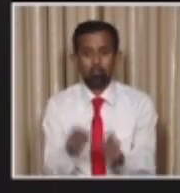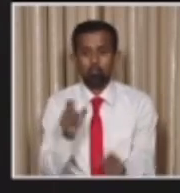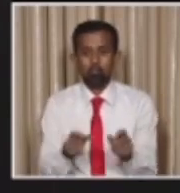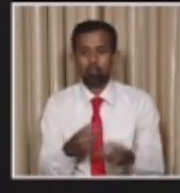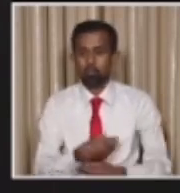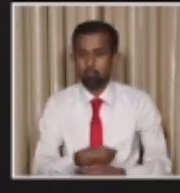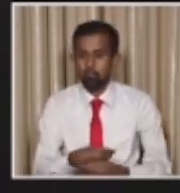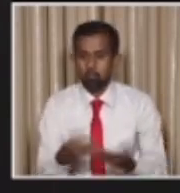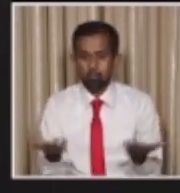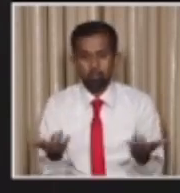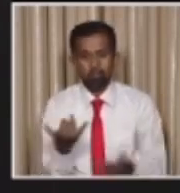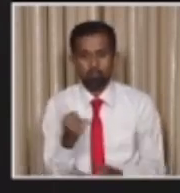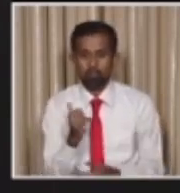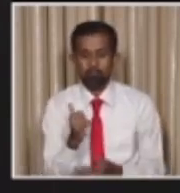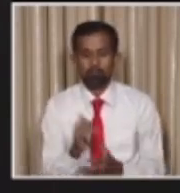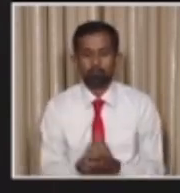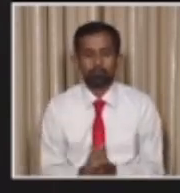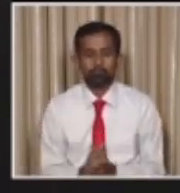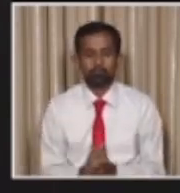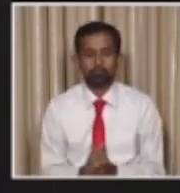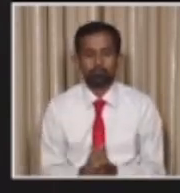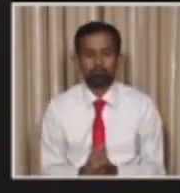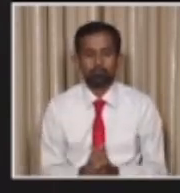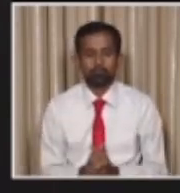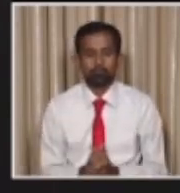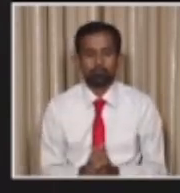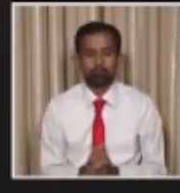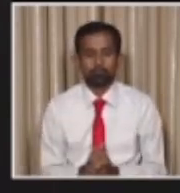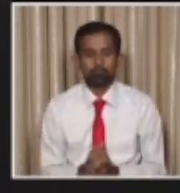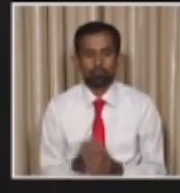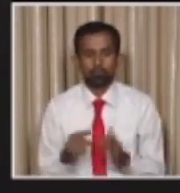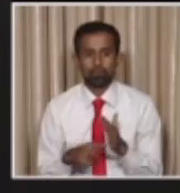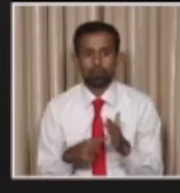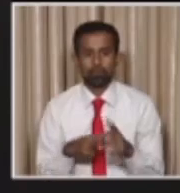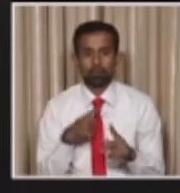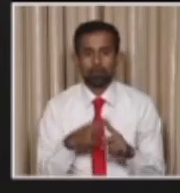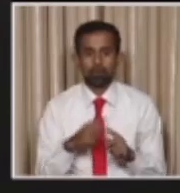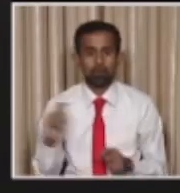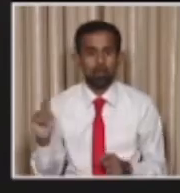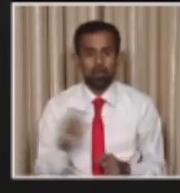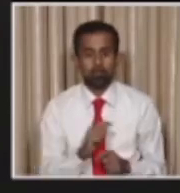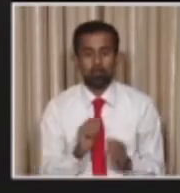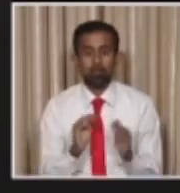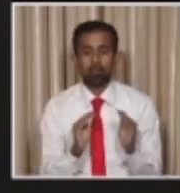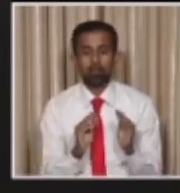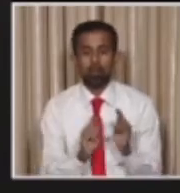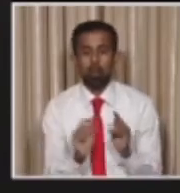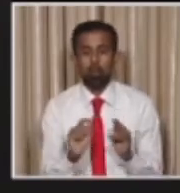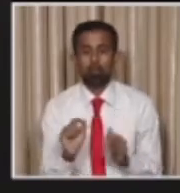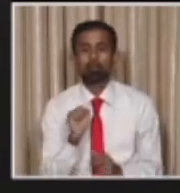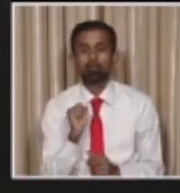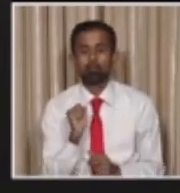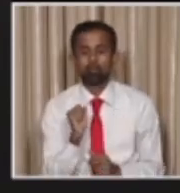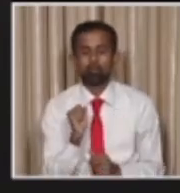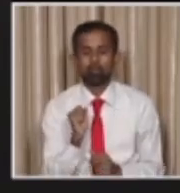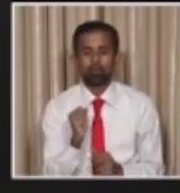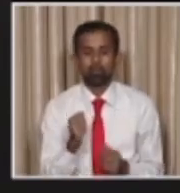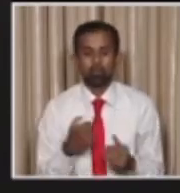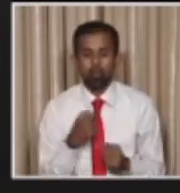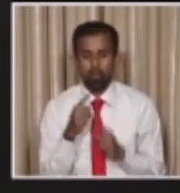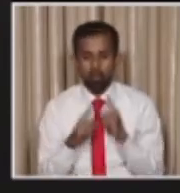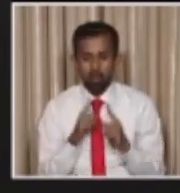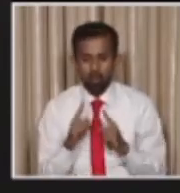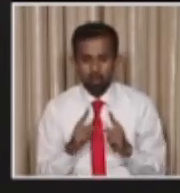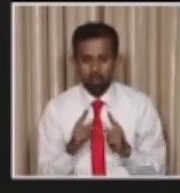අහිමි වෙන තත්ත්වයක් උදා වෙනවා. ඉතින් ඒ වගේම තමයි දැන් අපිට බදු ලබා ගන්න තියෙන ආයතන මොනවද? දැන් අපි කතා